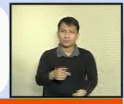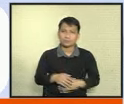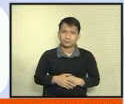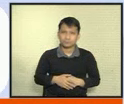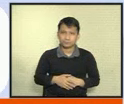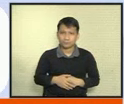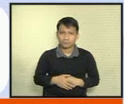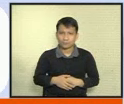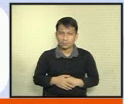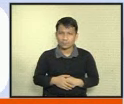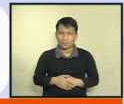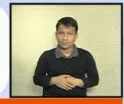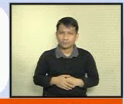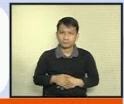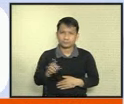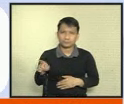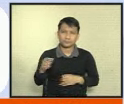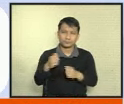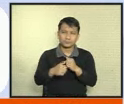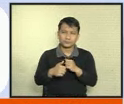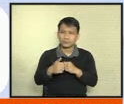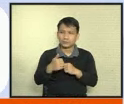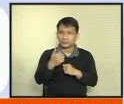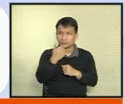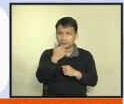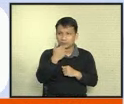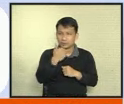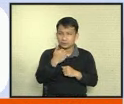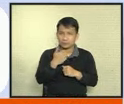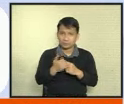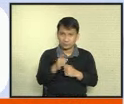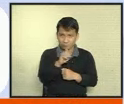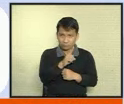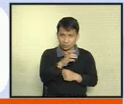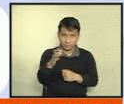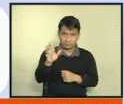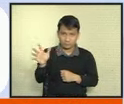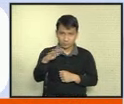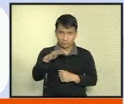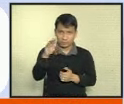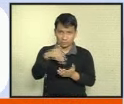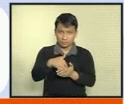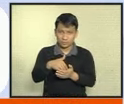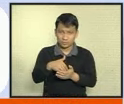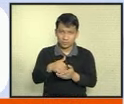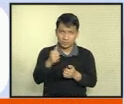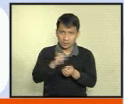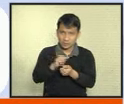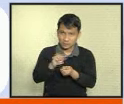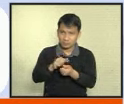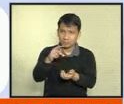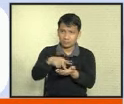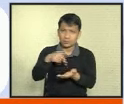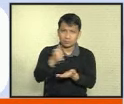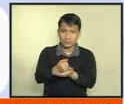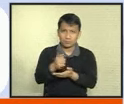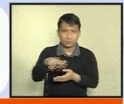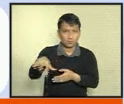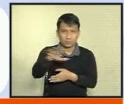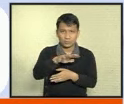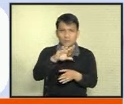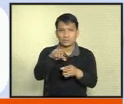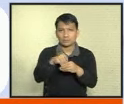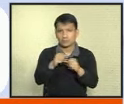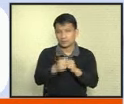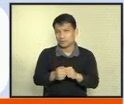pa. Ibig sabihin nun siya. So, nagbigay ka ng 155,000 kasama pa yung passport. Apo. Sabi niya, all-in na yun. All-in na po